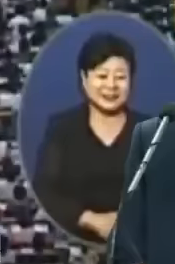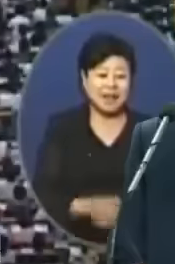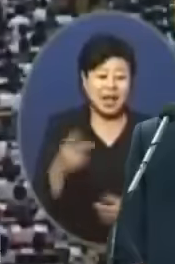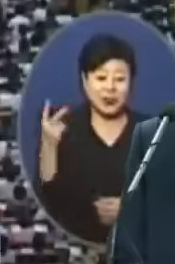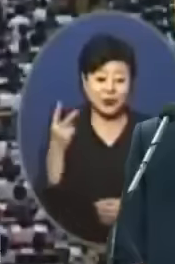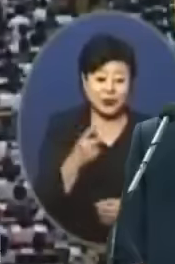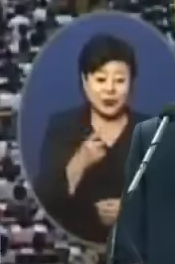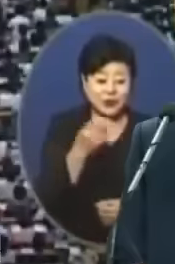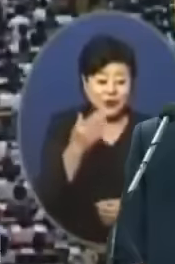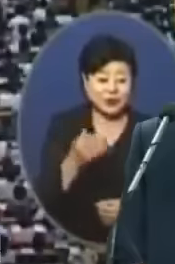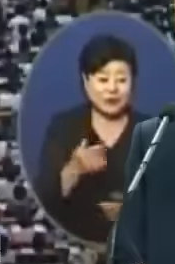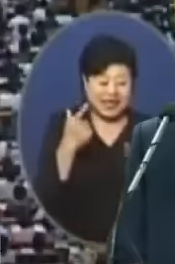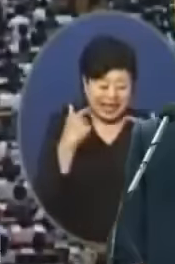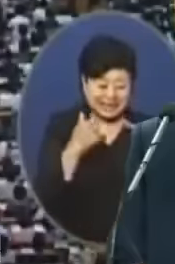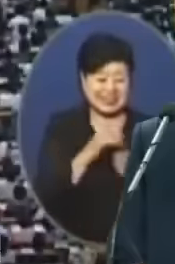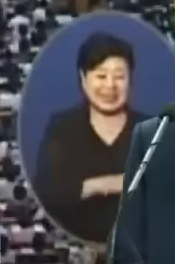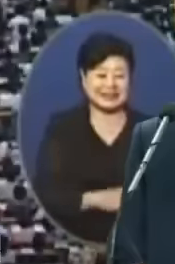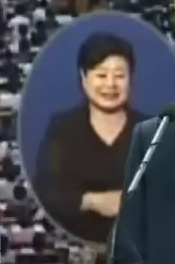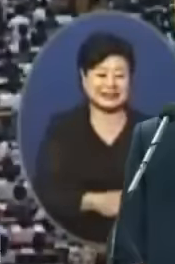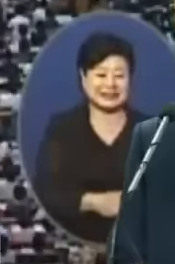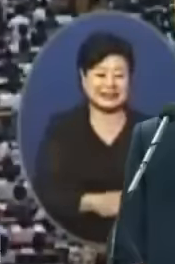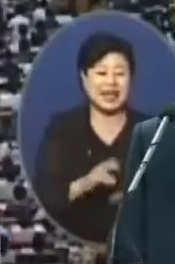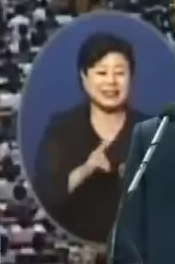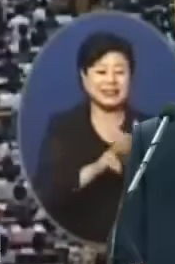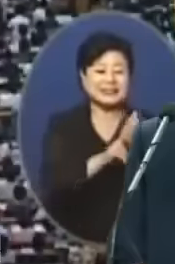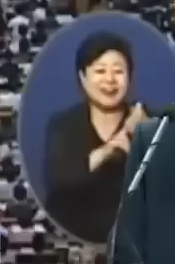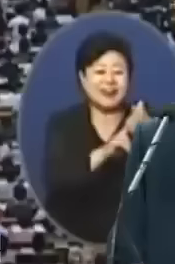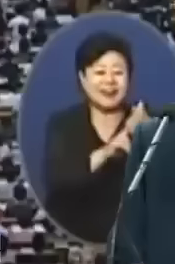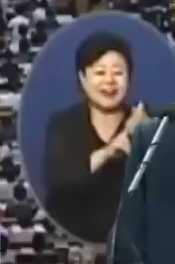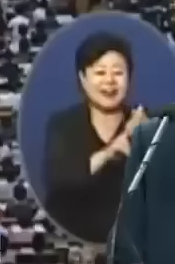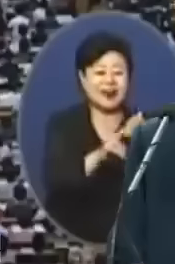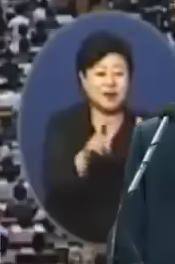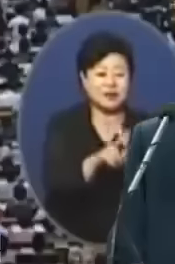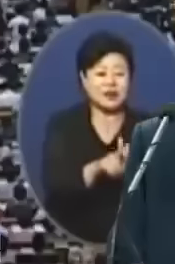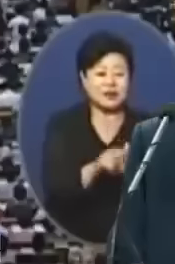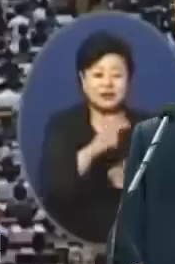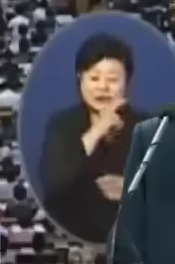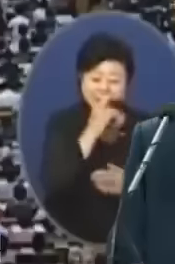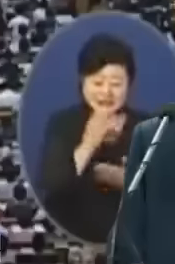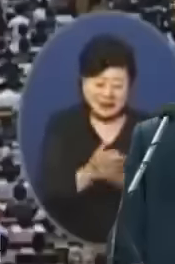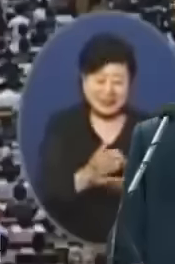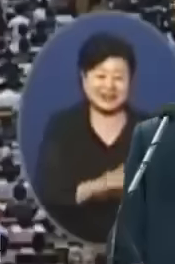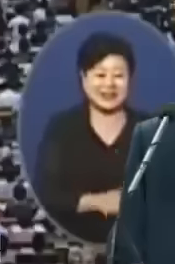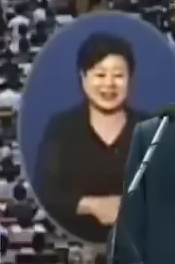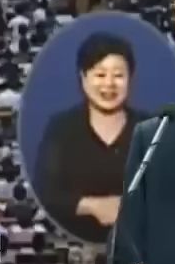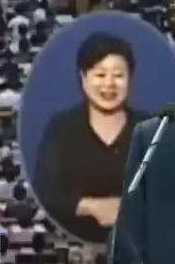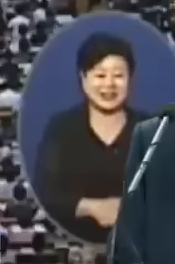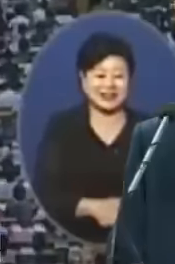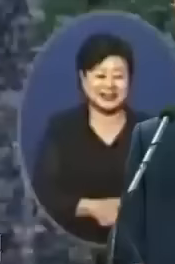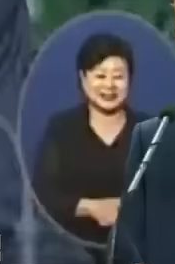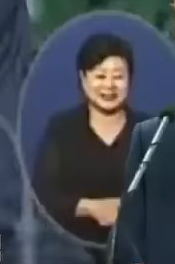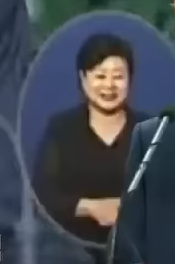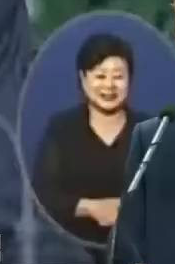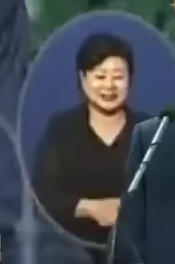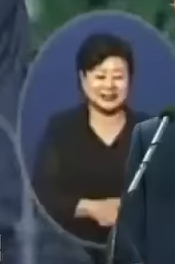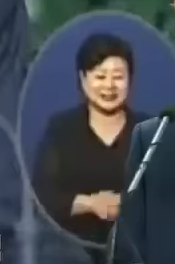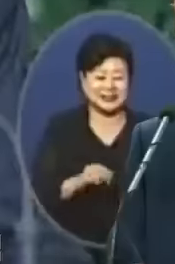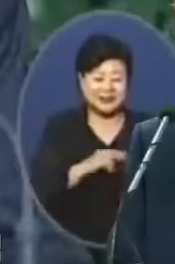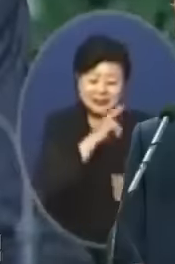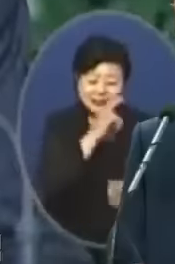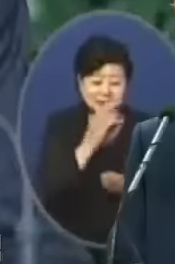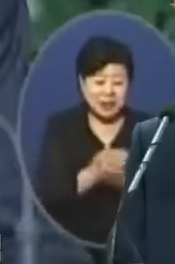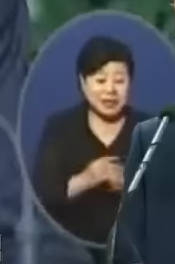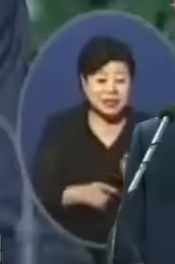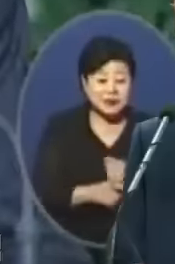그리고 여러분이 항상 기적을 믿고 의심하지 말아야 되는 것입니다. 왜 의심하지 말아야